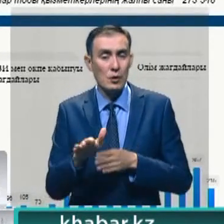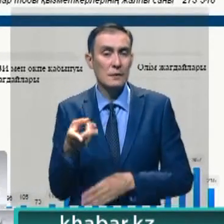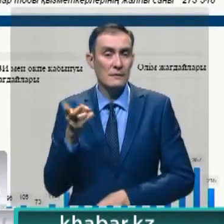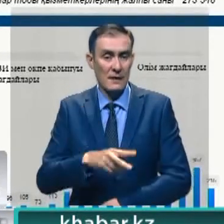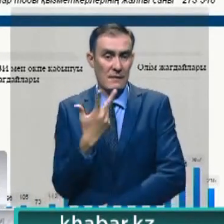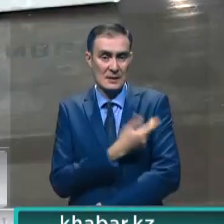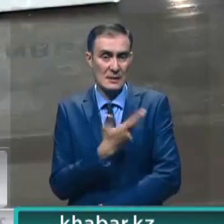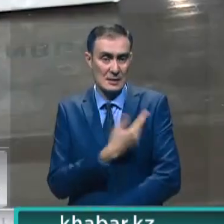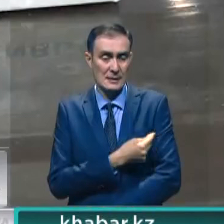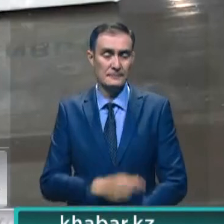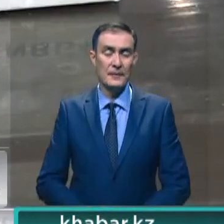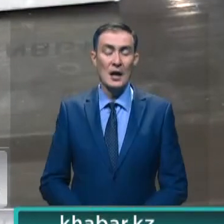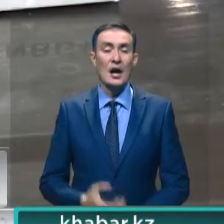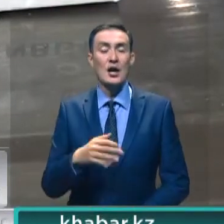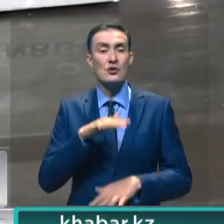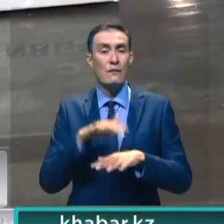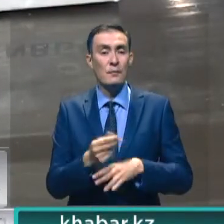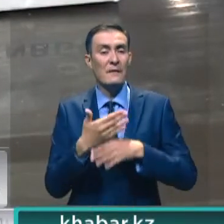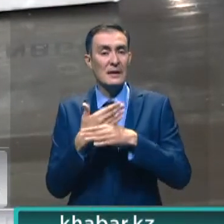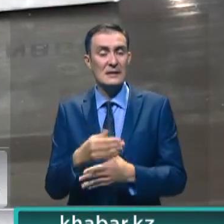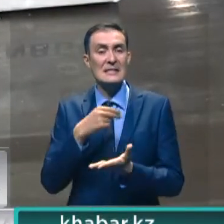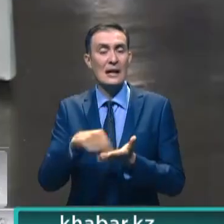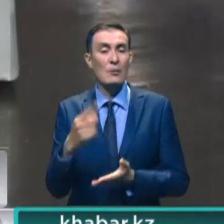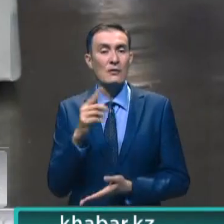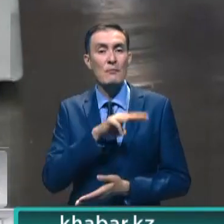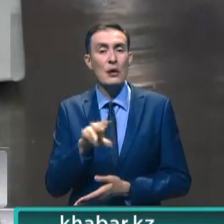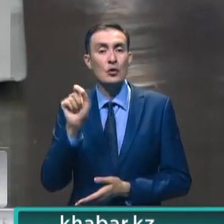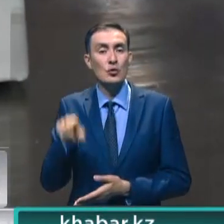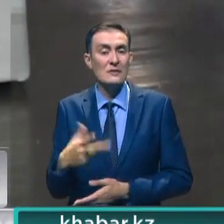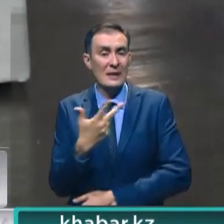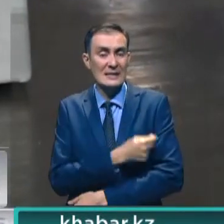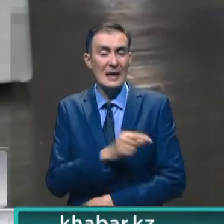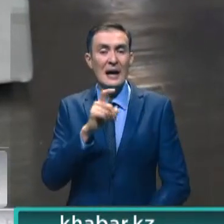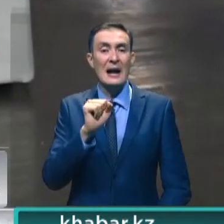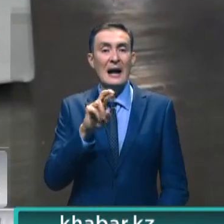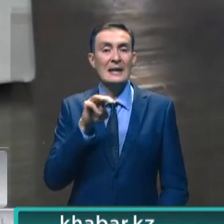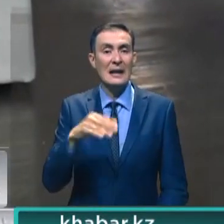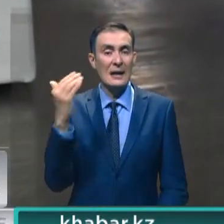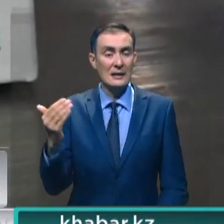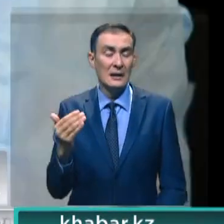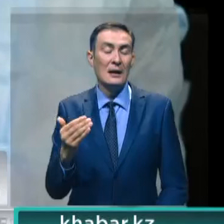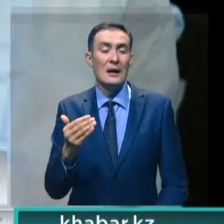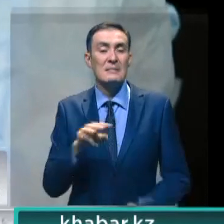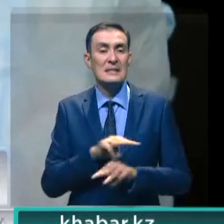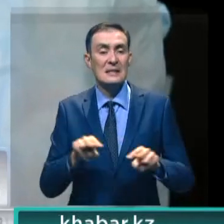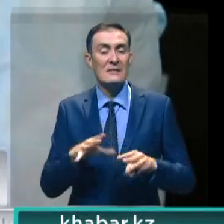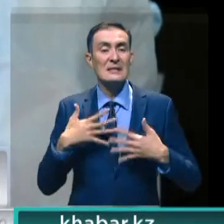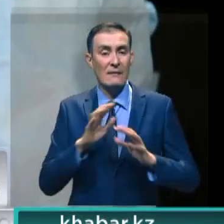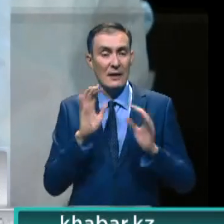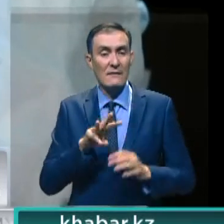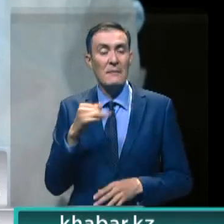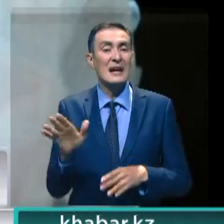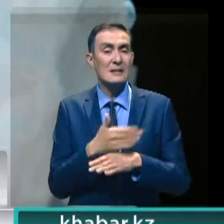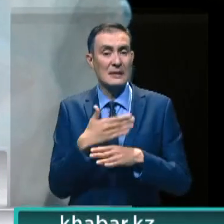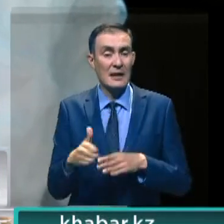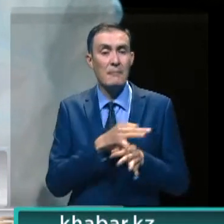курс вакцинации. А еще фонд профинансировал закуп 1 миллиона доз вакцины «Хаятвакс». Министерство здравоохранения еще в мае